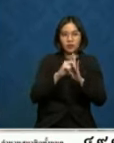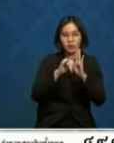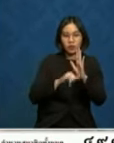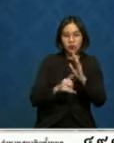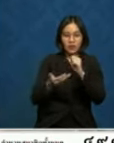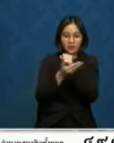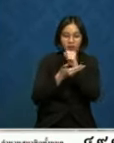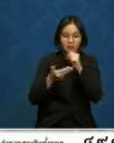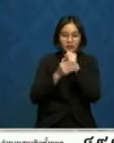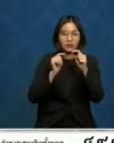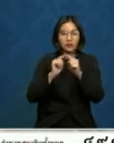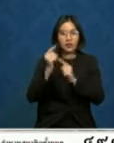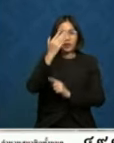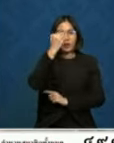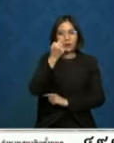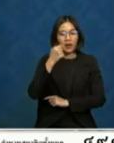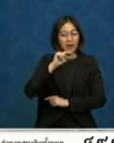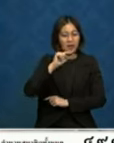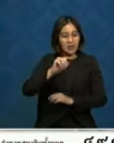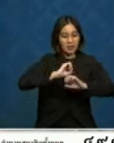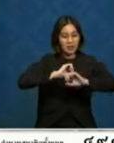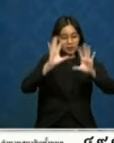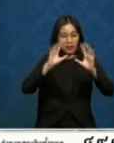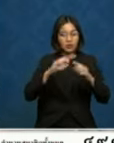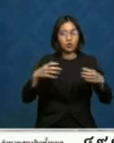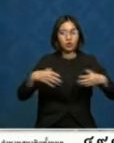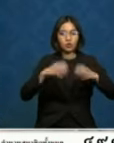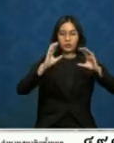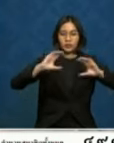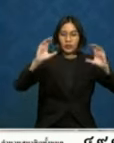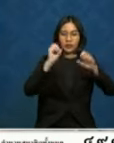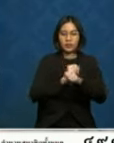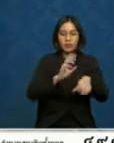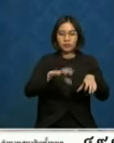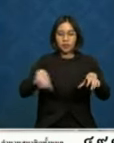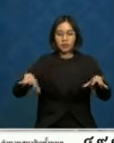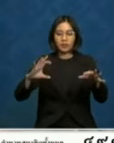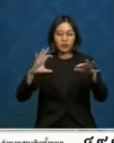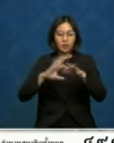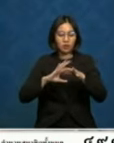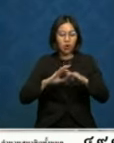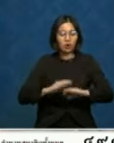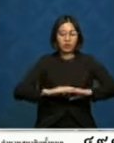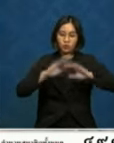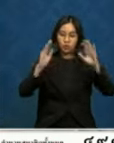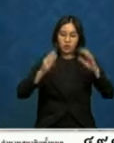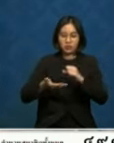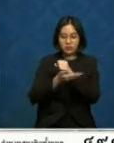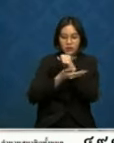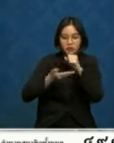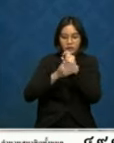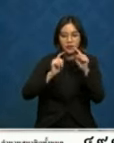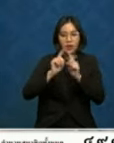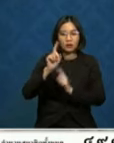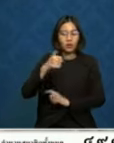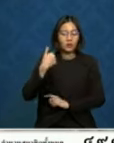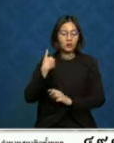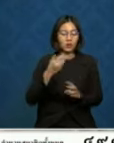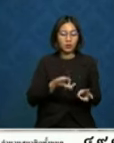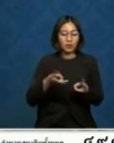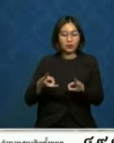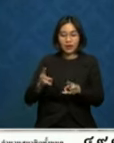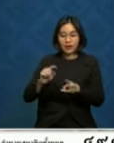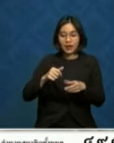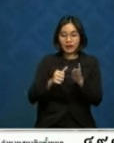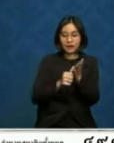าเสพติดมาเพื่อที่จะชี้ให้เห็นเนี่ยรัฐบาลและหน่วยงานที่เกี่ยวข้องกับปราบปรามยาเสพติดควรจะมีวิธี